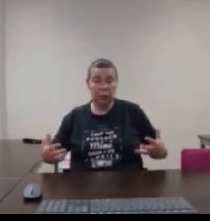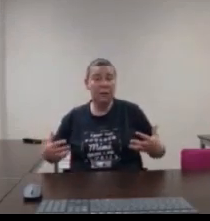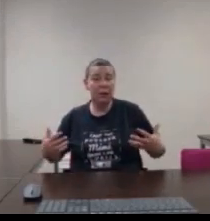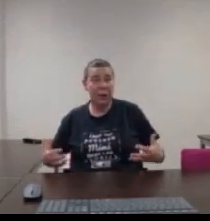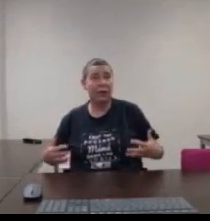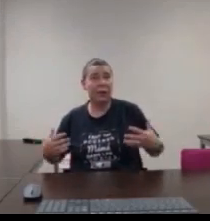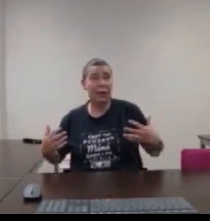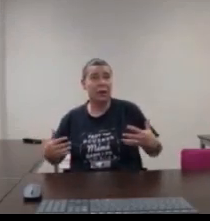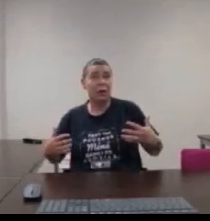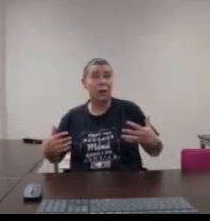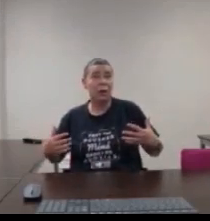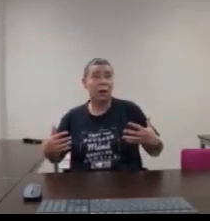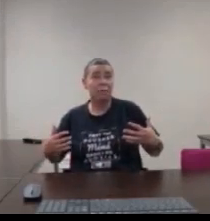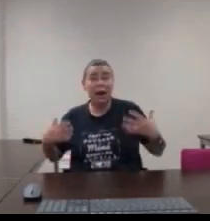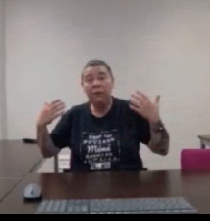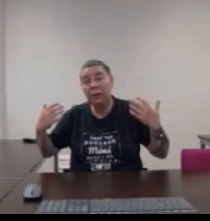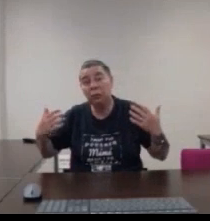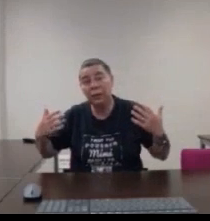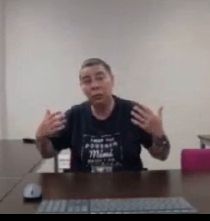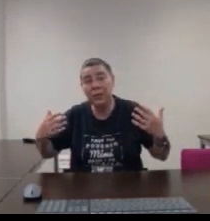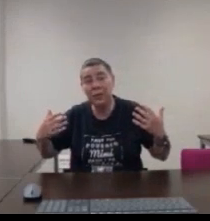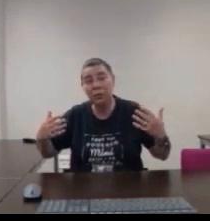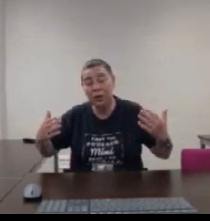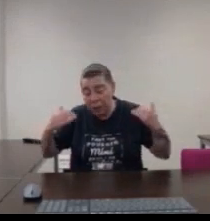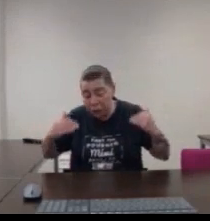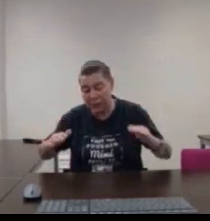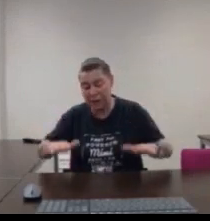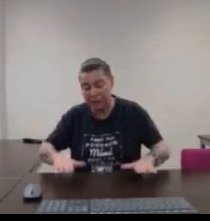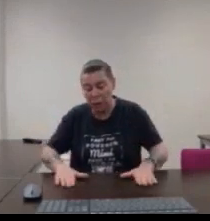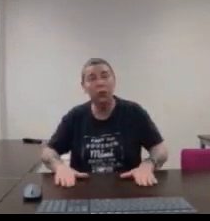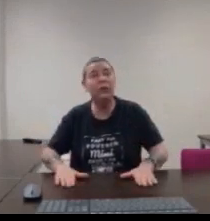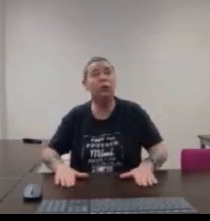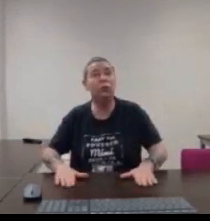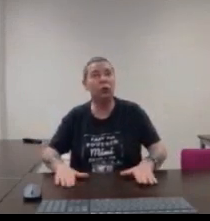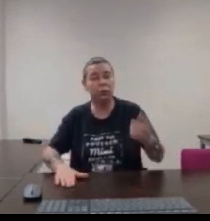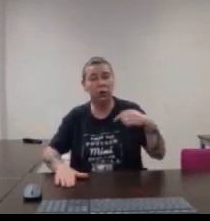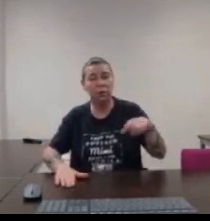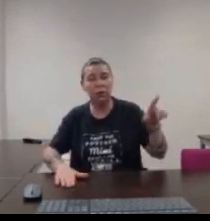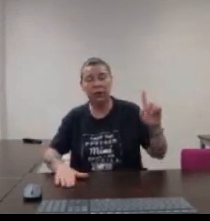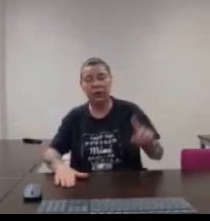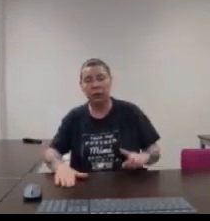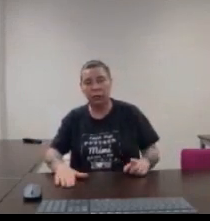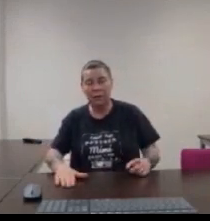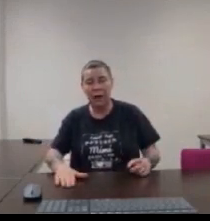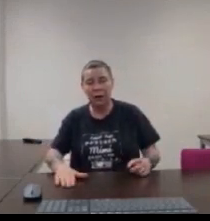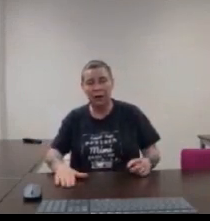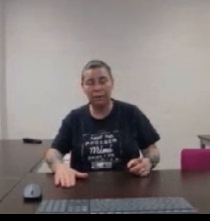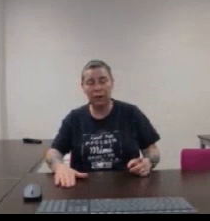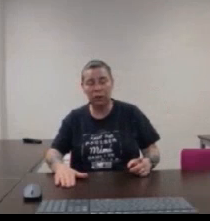régler à son image, à sa taille, en fait, on va être obligé de l'ajuster au niveau du bureau, puisque comme Maud le disait